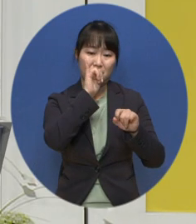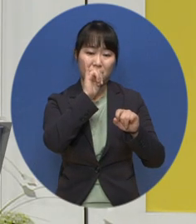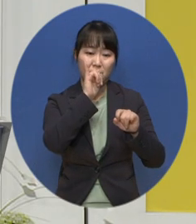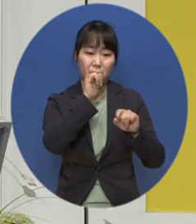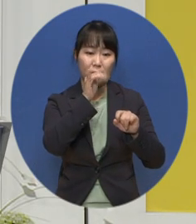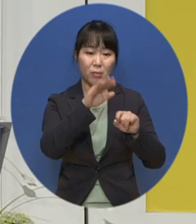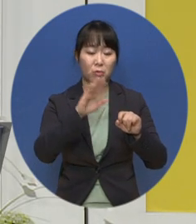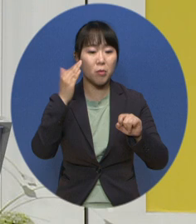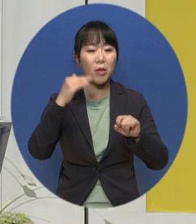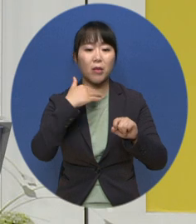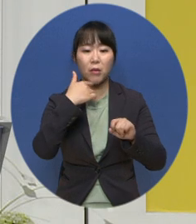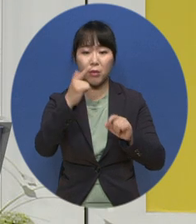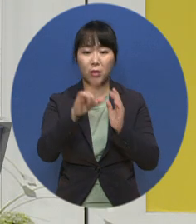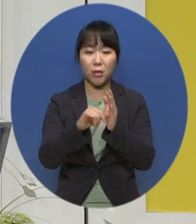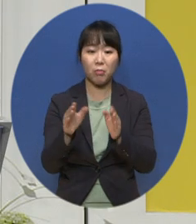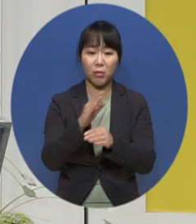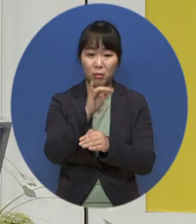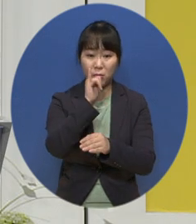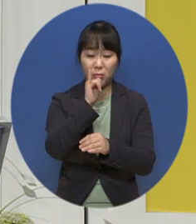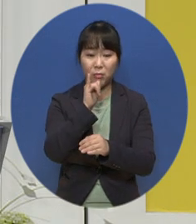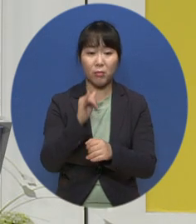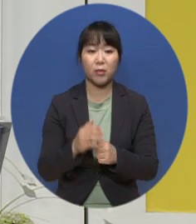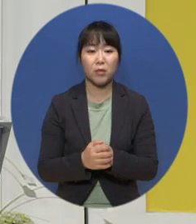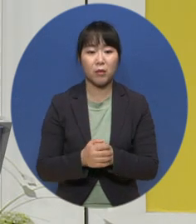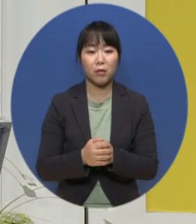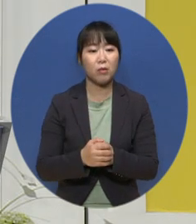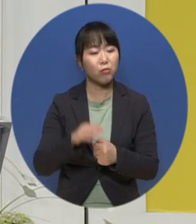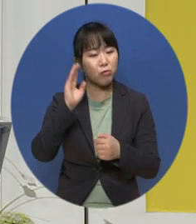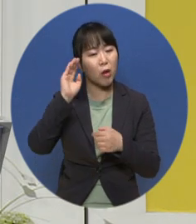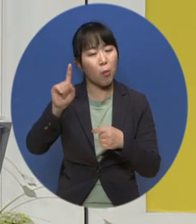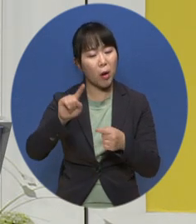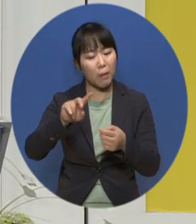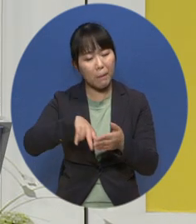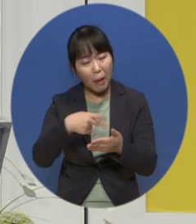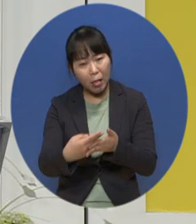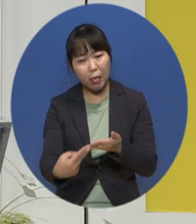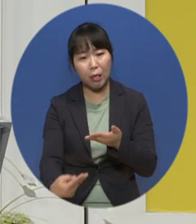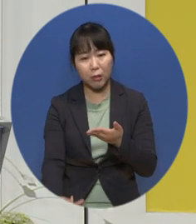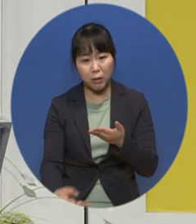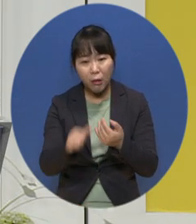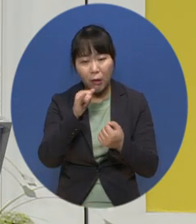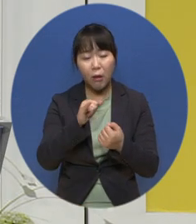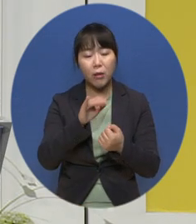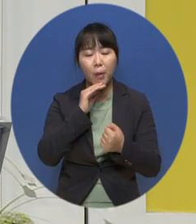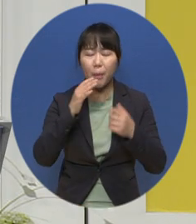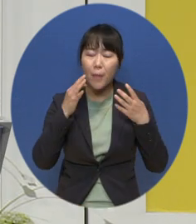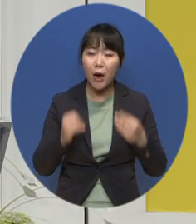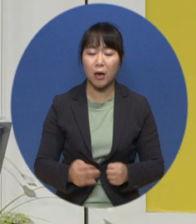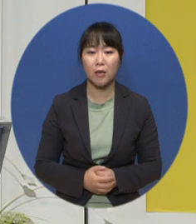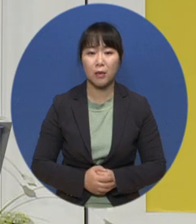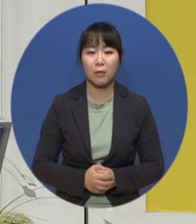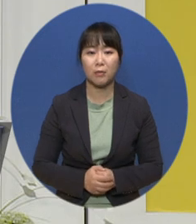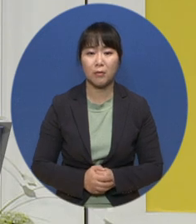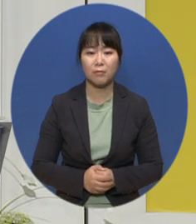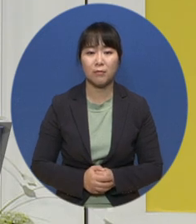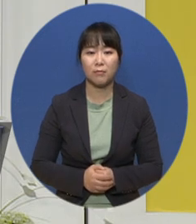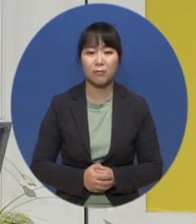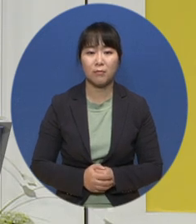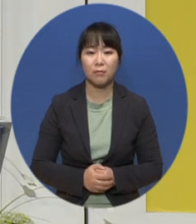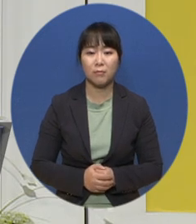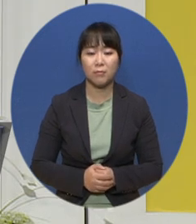재미있게 예 그 다음에 뭐가 낙상사고 참 많습니다 이외로 많아요 음